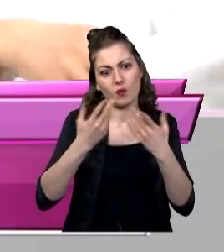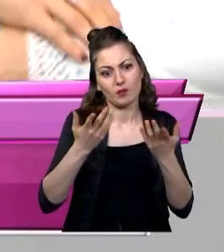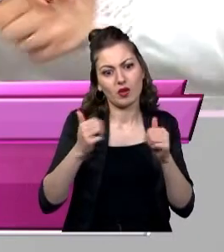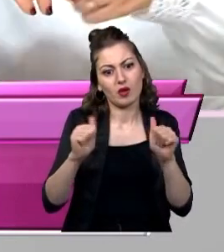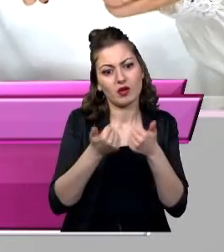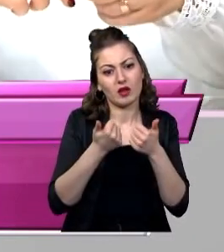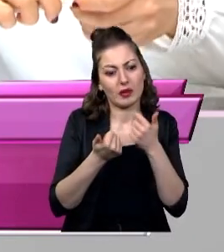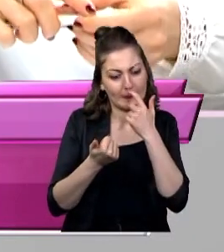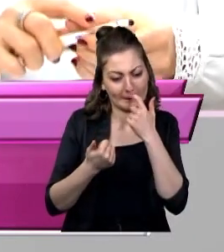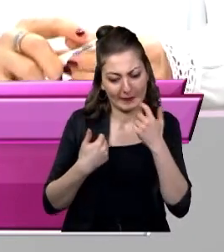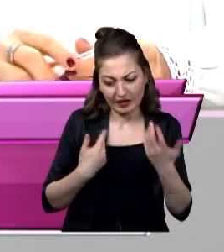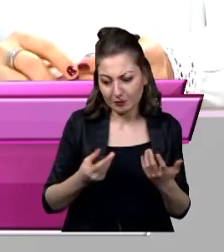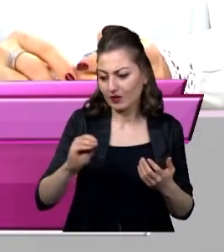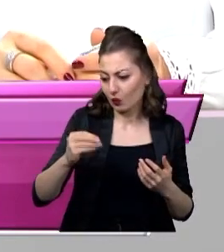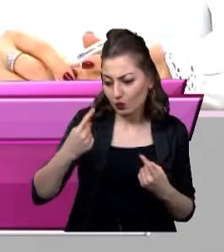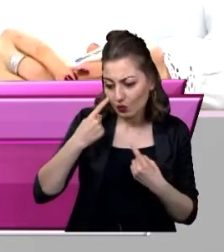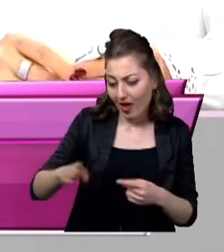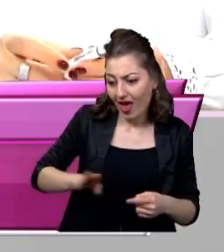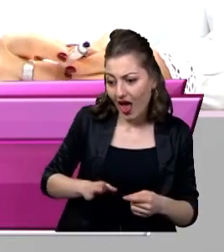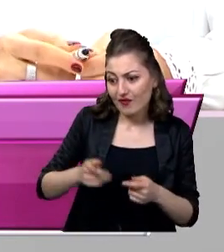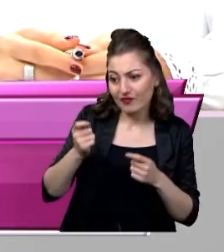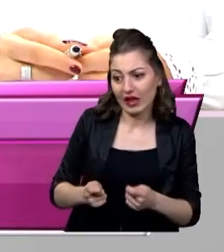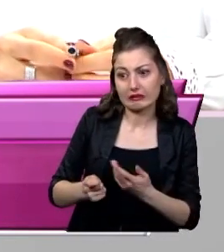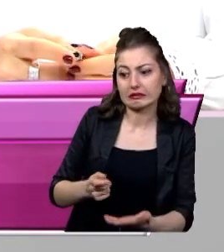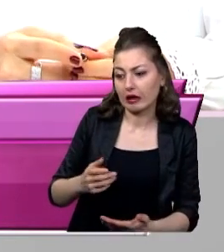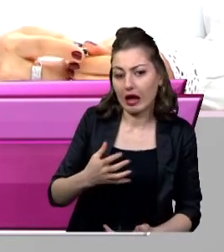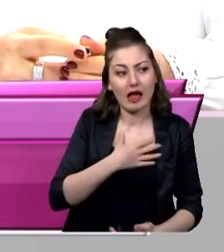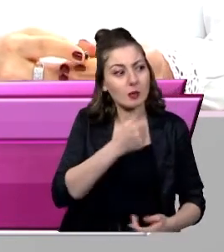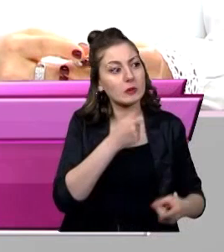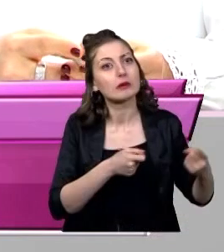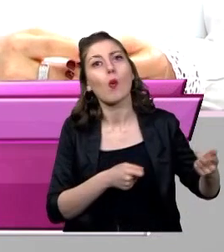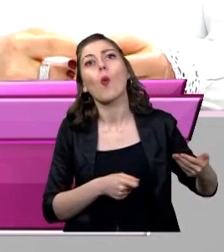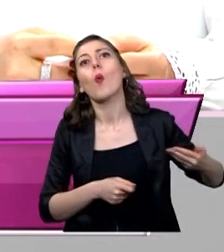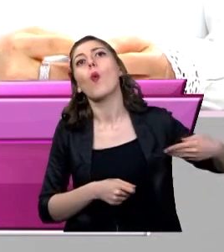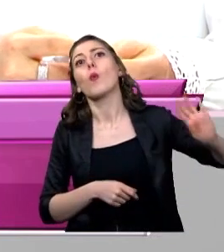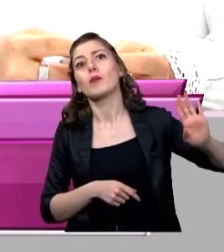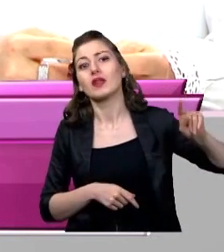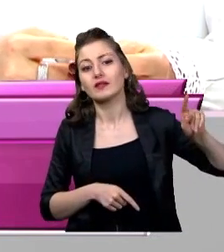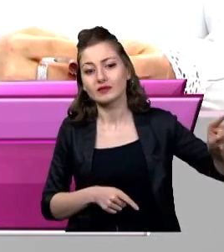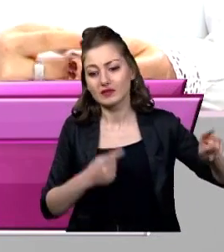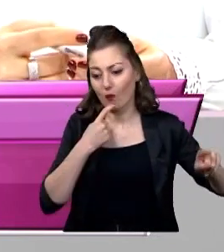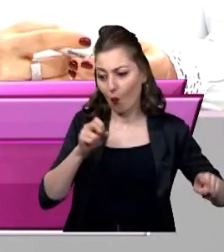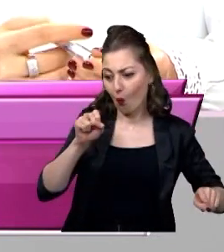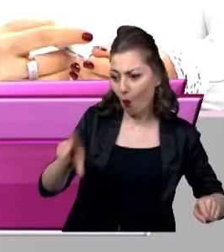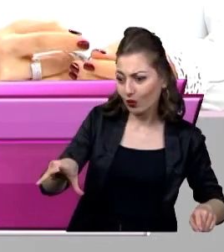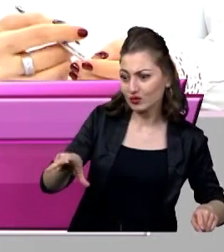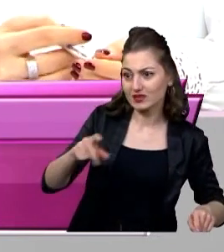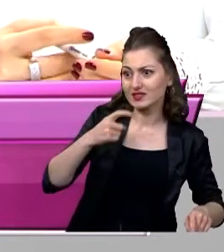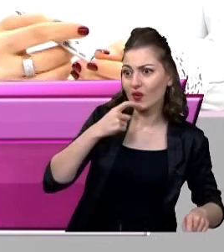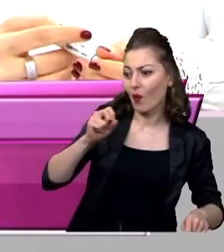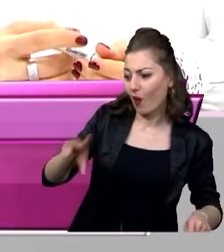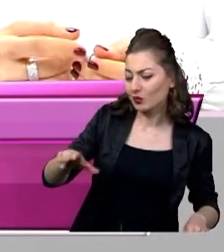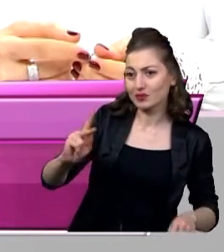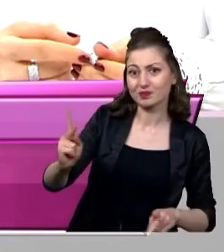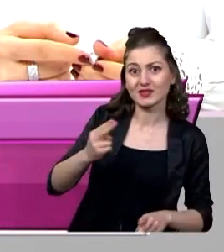bu E bir çocuğa evlatlık olduğunu verecek annesi babası olmadığımızı Bu hangi yaş